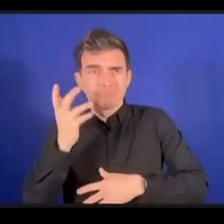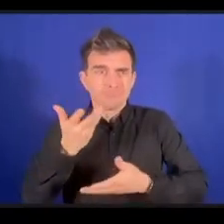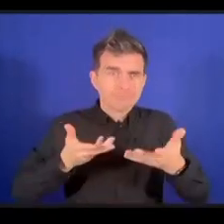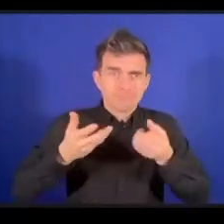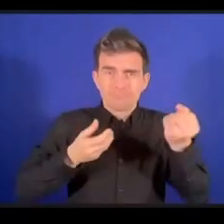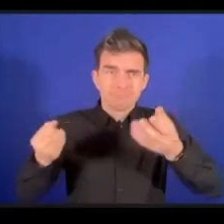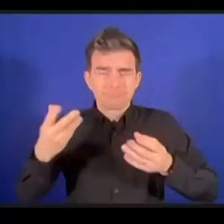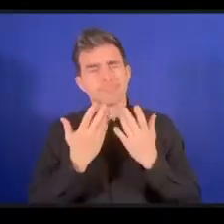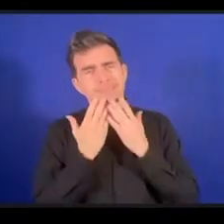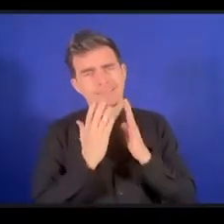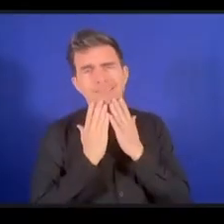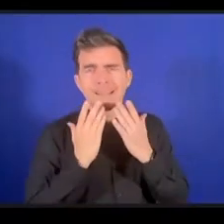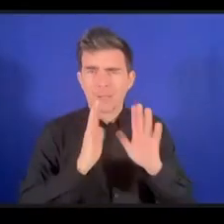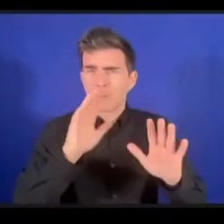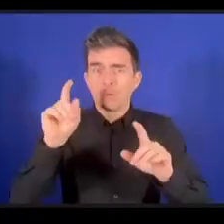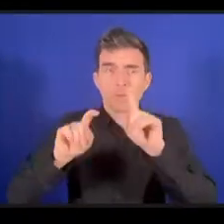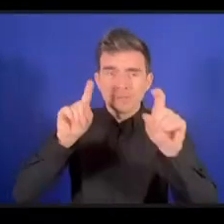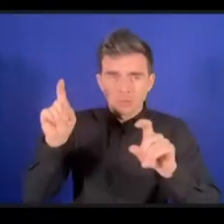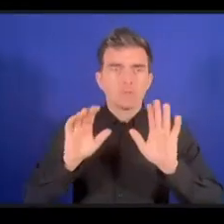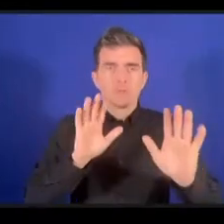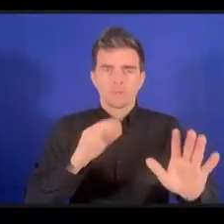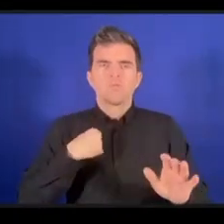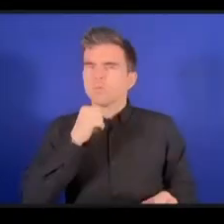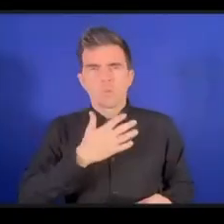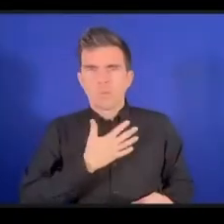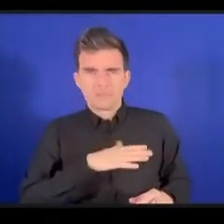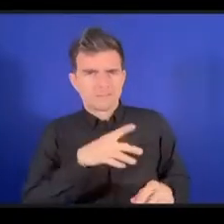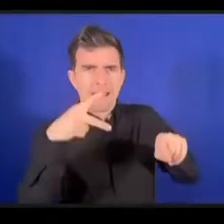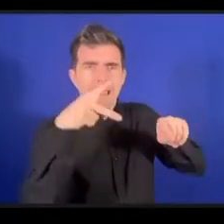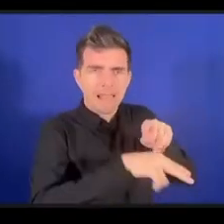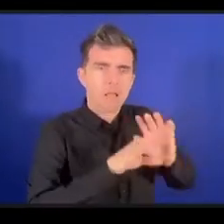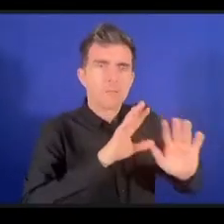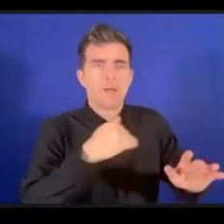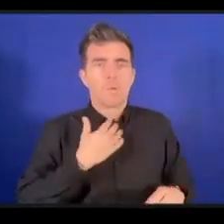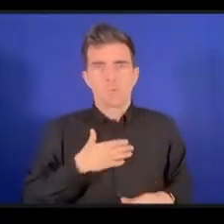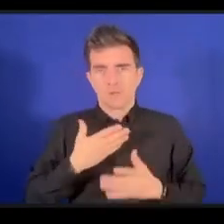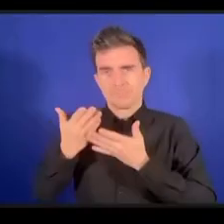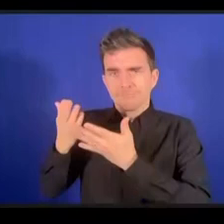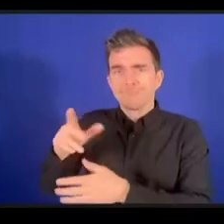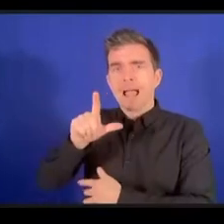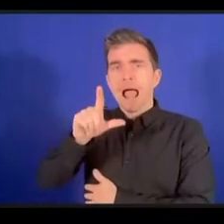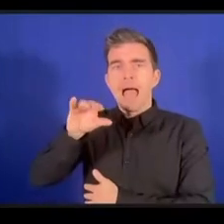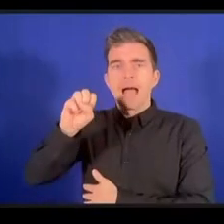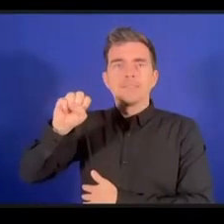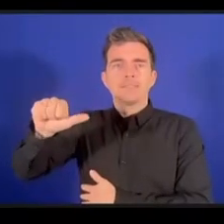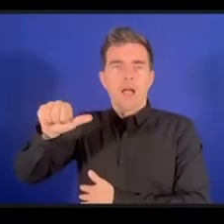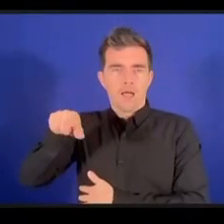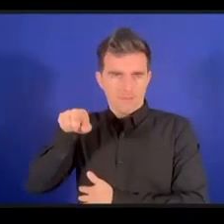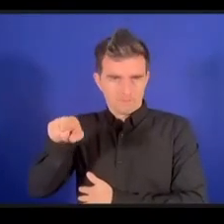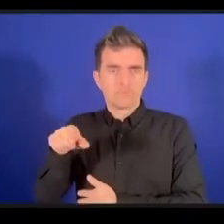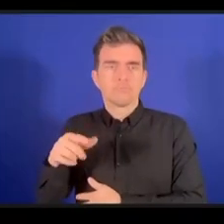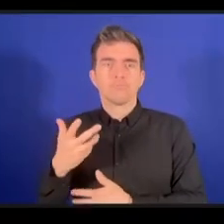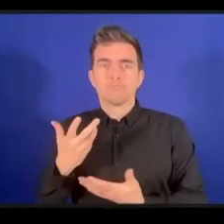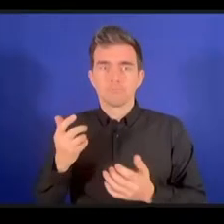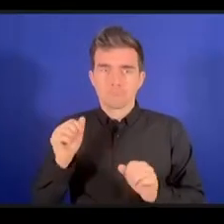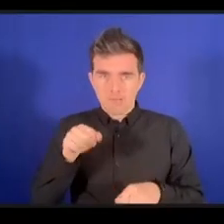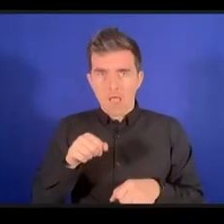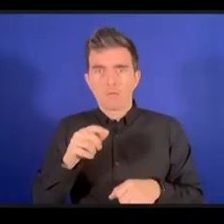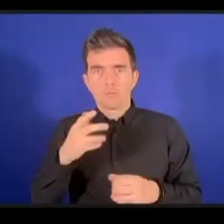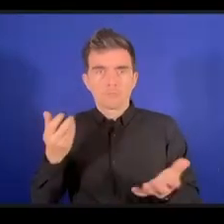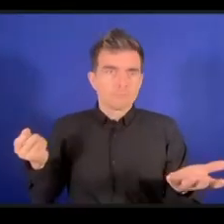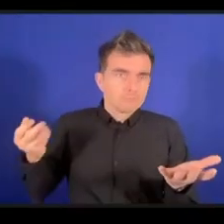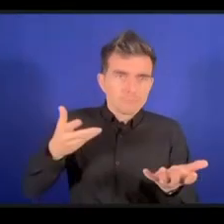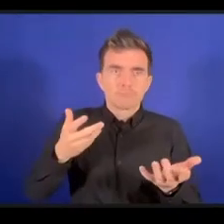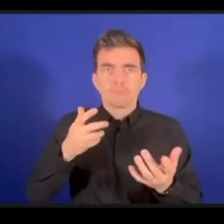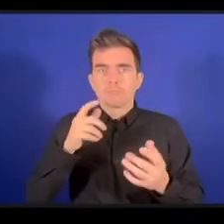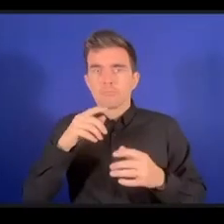好意思，我打断了你的讲话，但是我想给更多的人发言的机会，而且对于你刚才的论点呢，也给别人一个